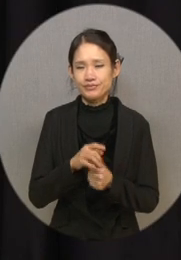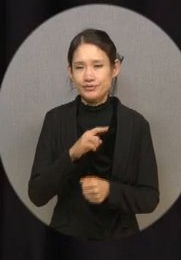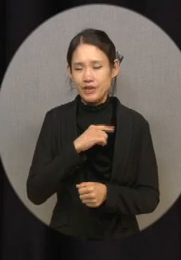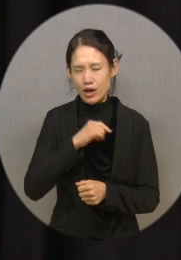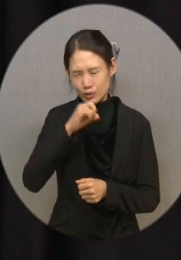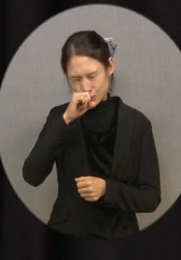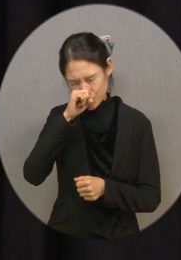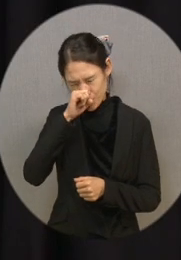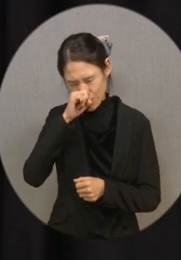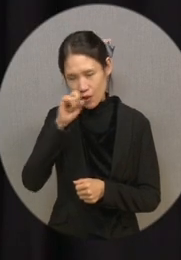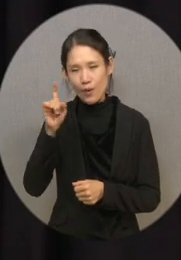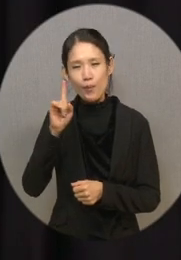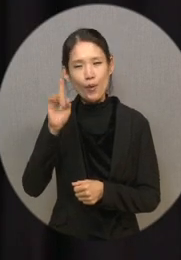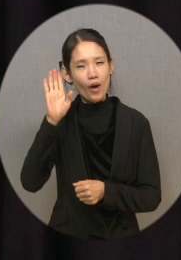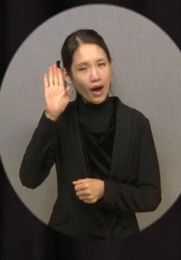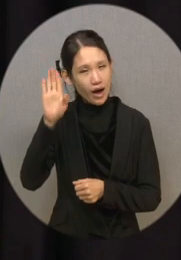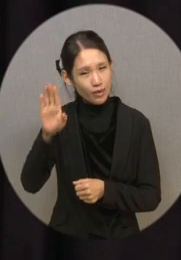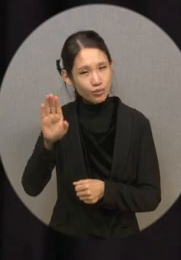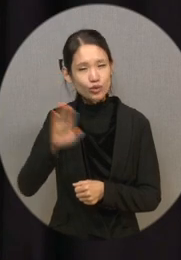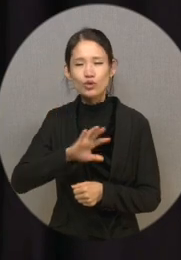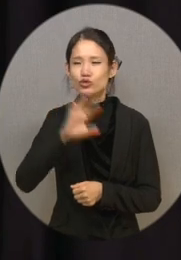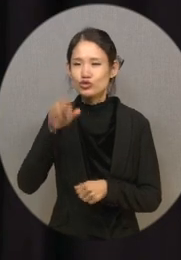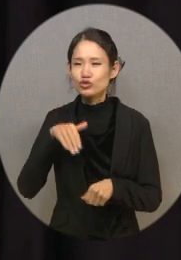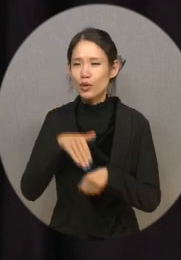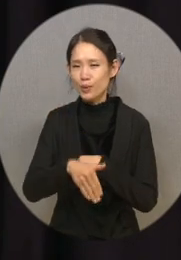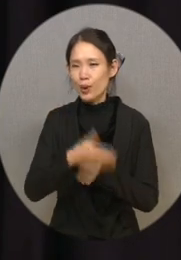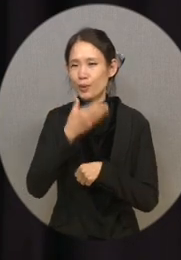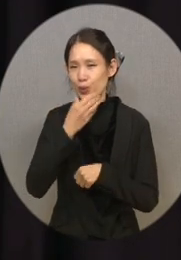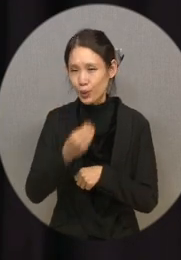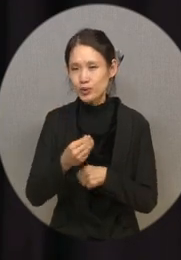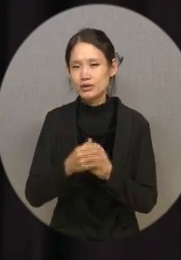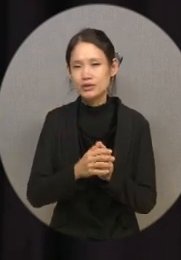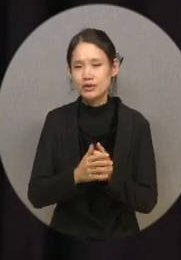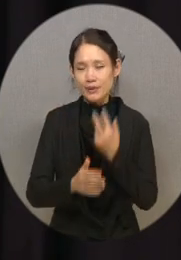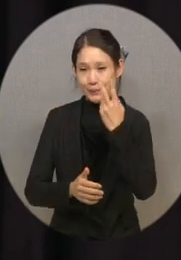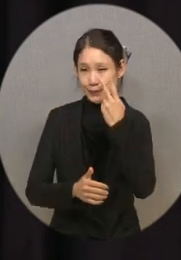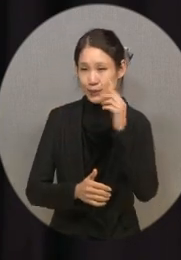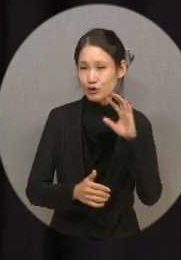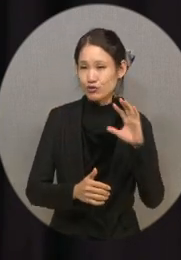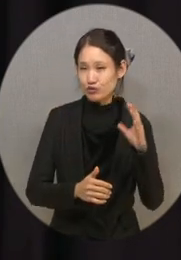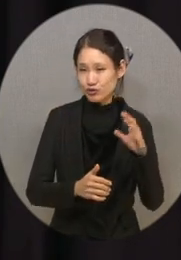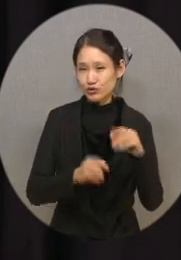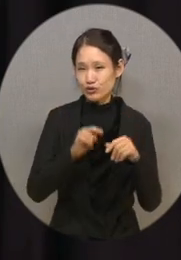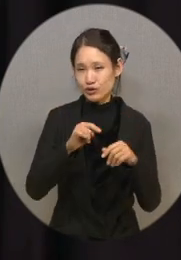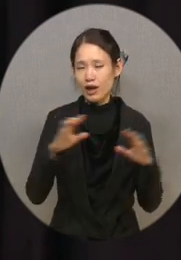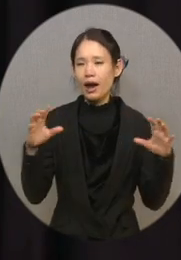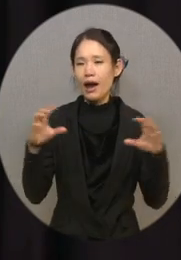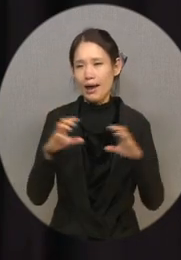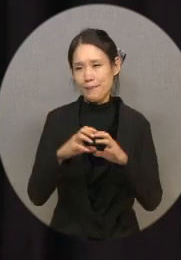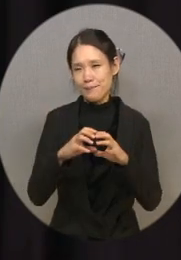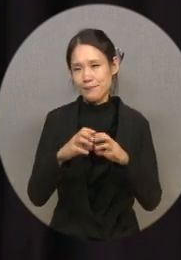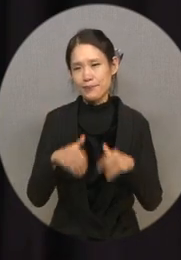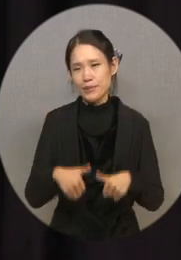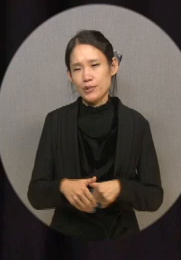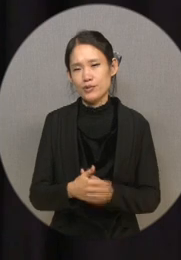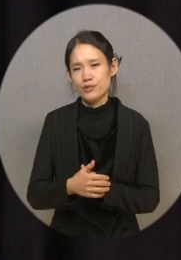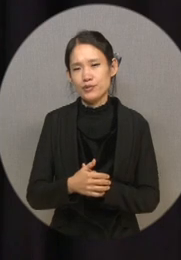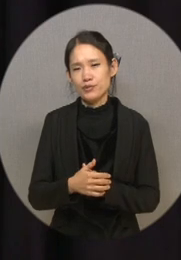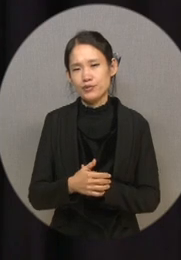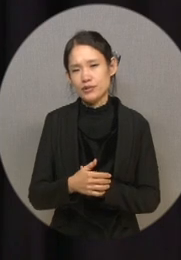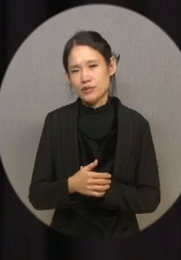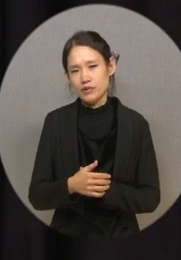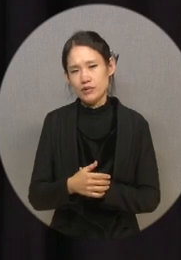이상적인 거는 예. 유럽형 복지 모델하고 예. 미국형 복지 모델이 합쳐야 된다고 봐요. 그렇겠죠.